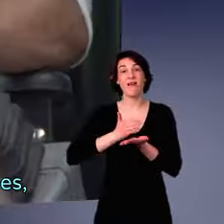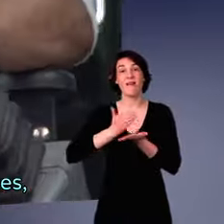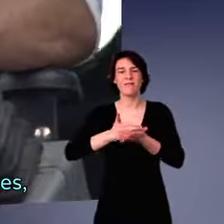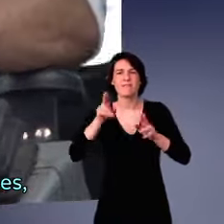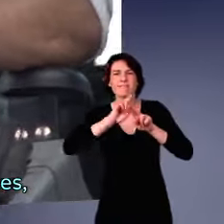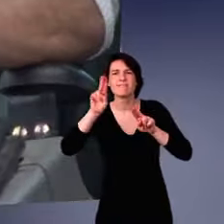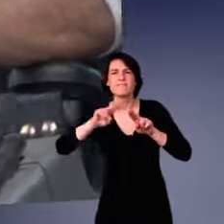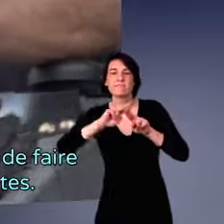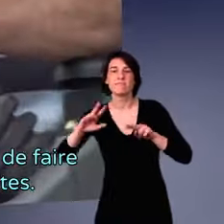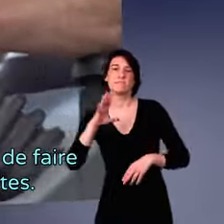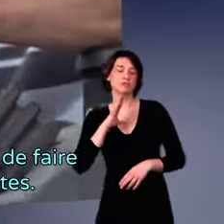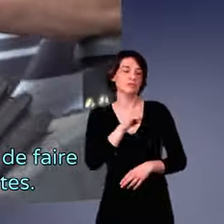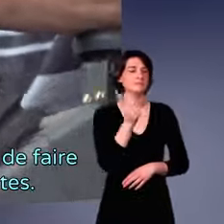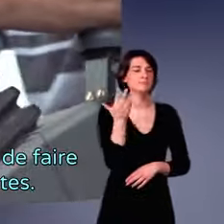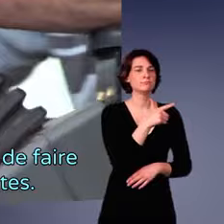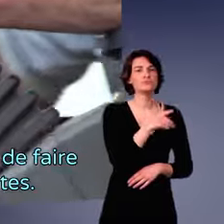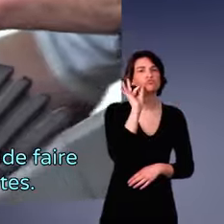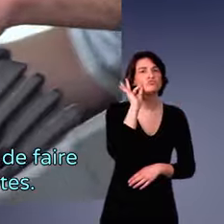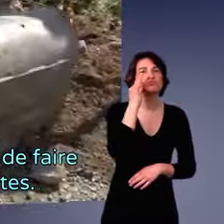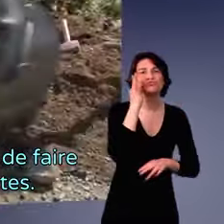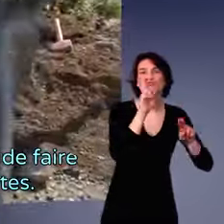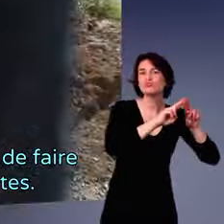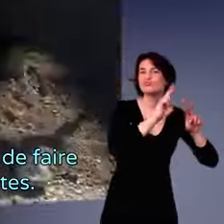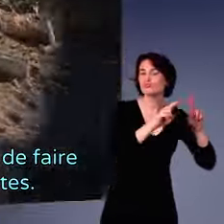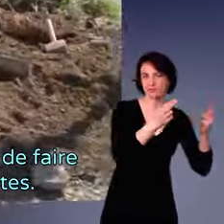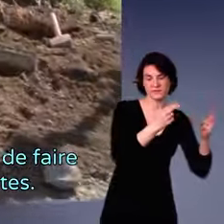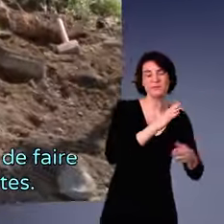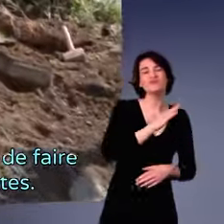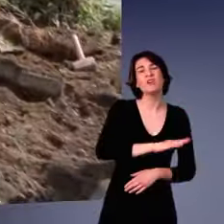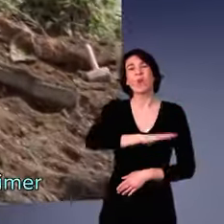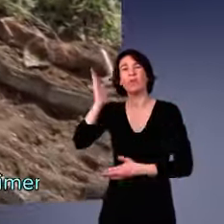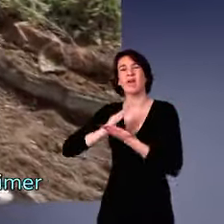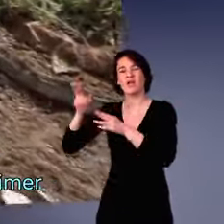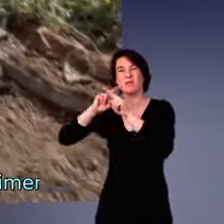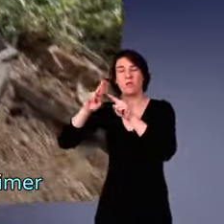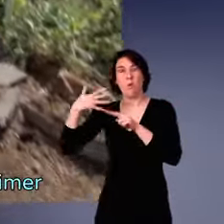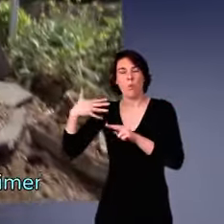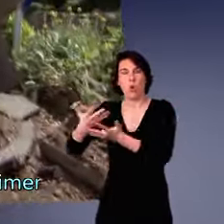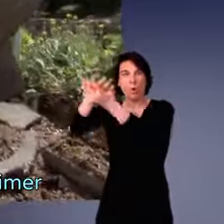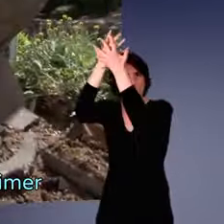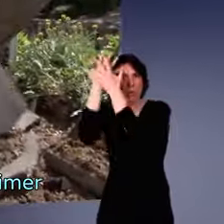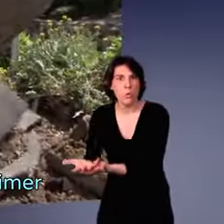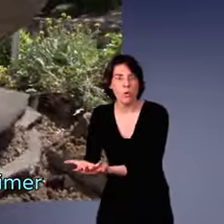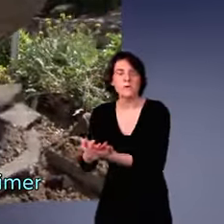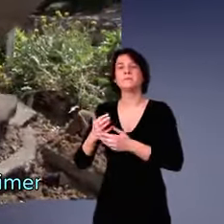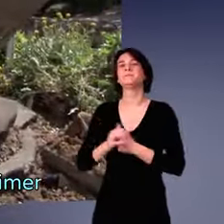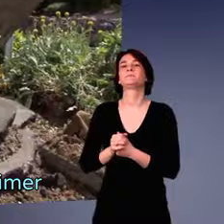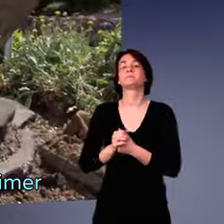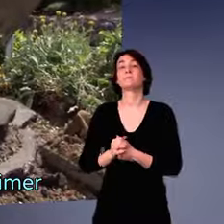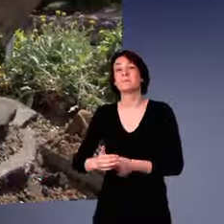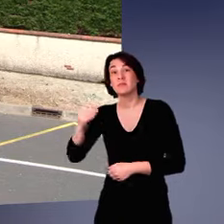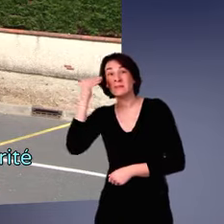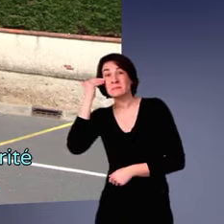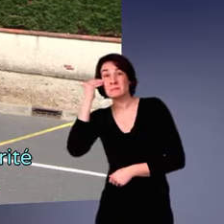ne sont pas très complexes pour d'autres il est nécessaire de faire des adaptations importantes voire de les déplacer ou carrément de les